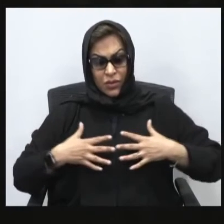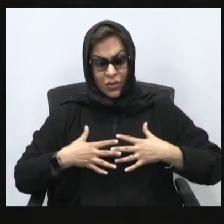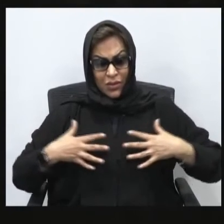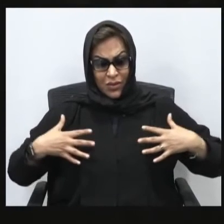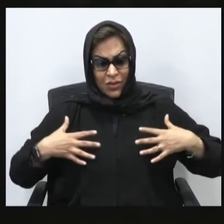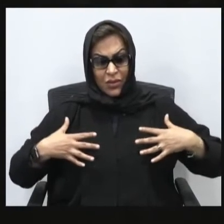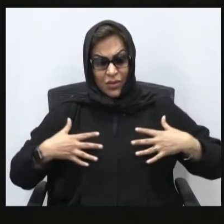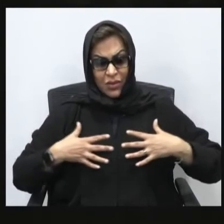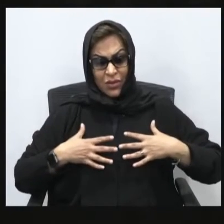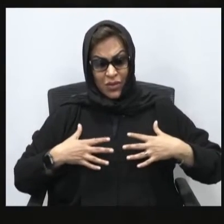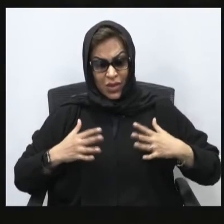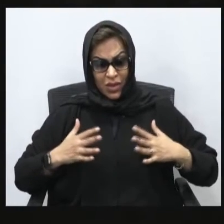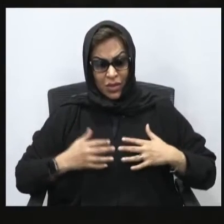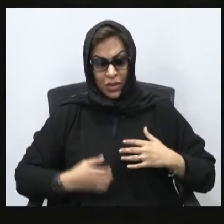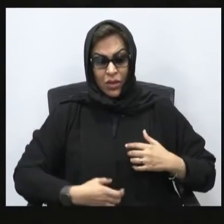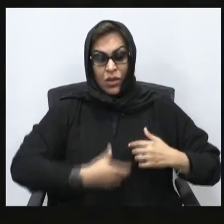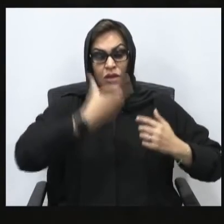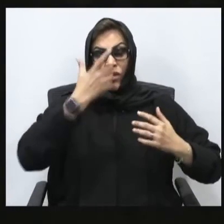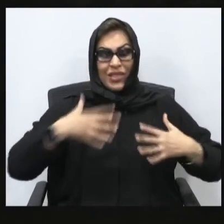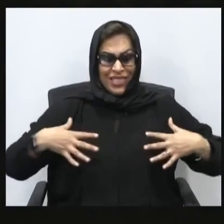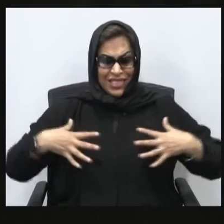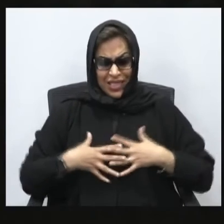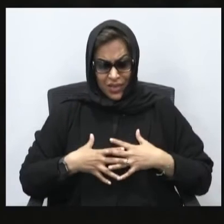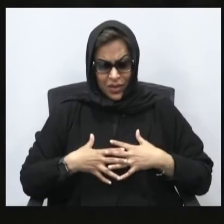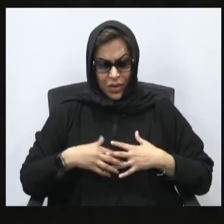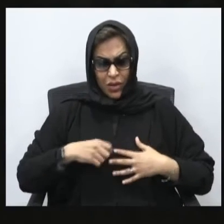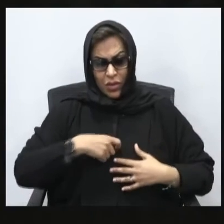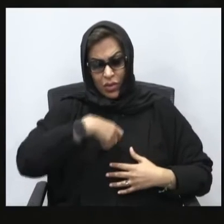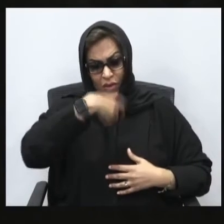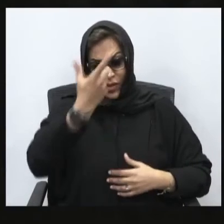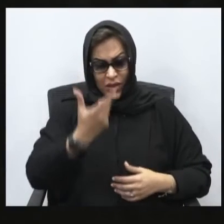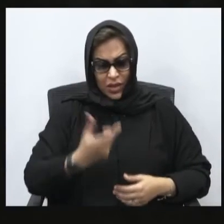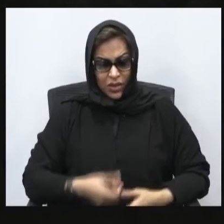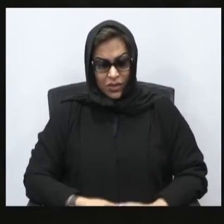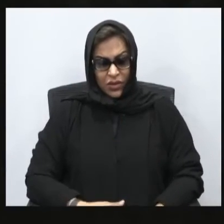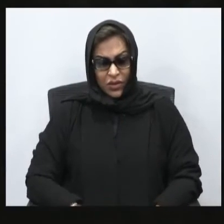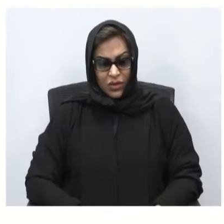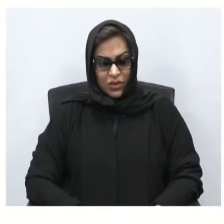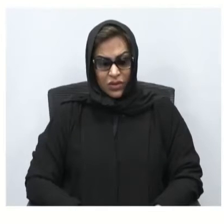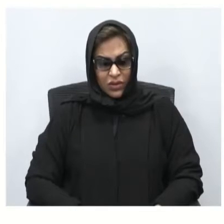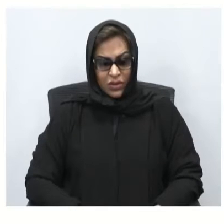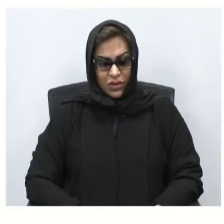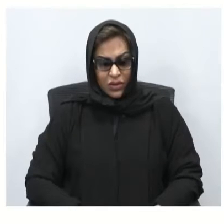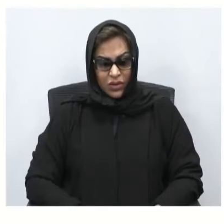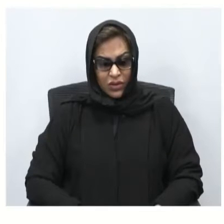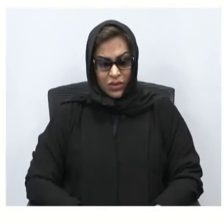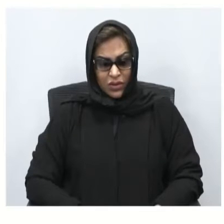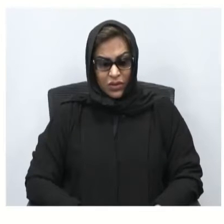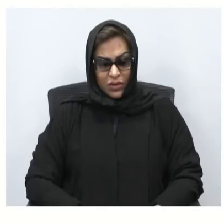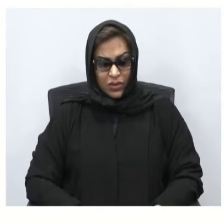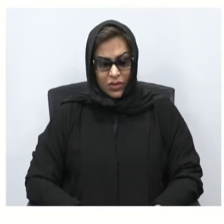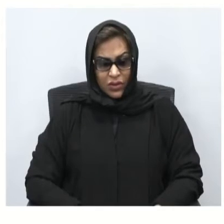يصبح صغير وبالتالي يبدا فيه يرتفع فيه الضغط ومن ثم يقوم بعمليه